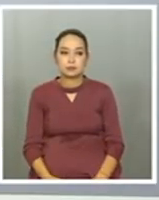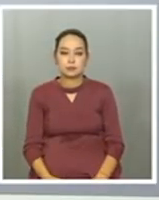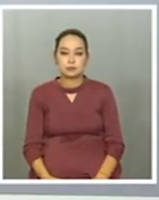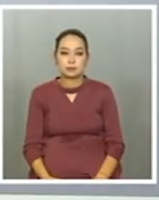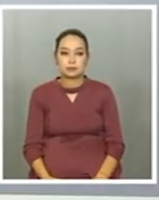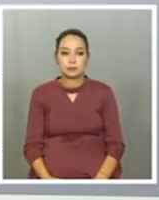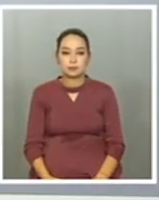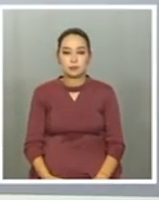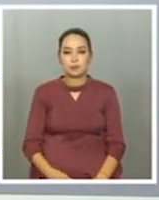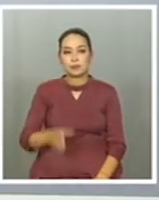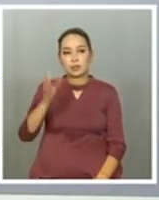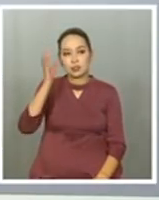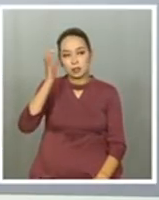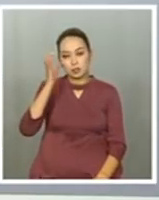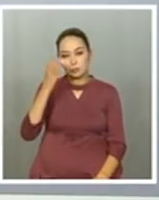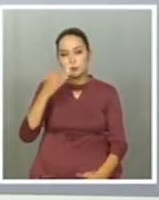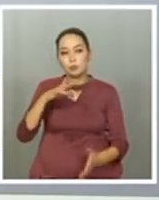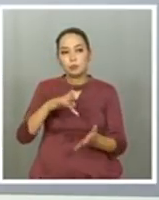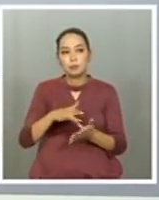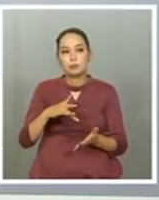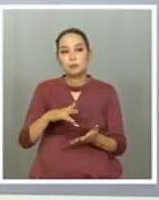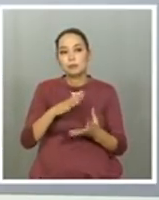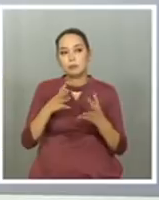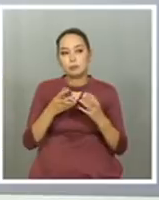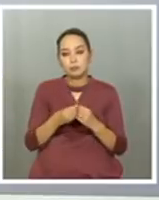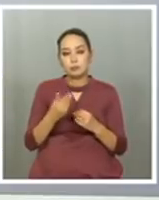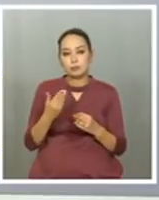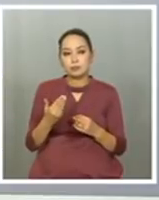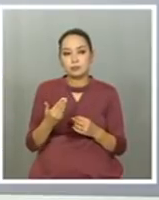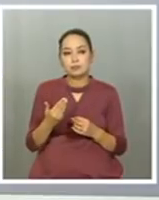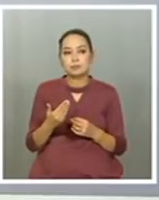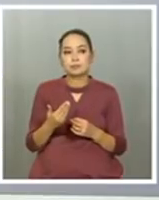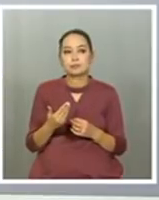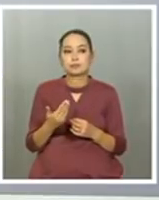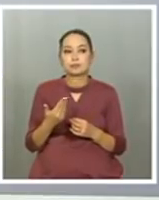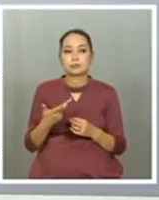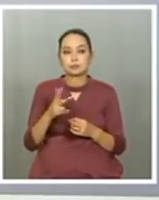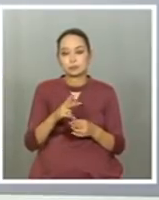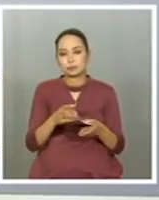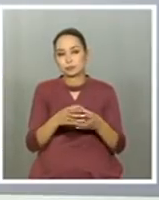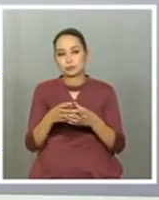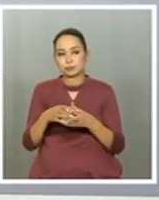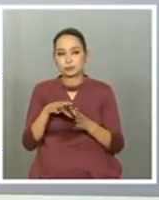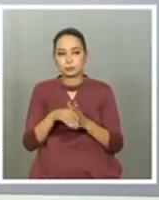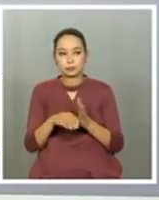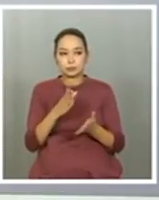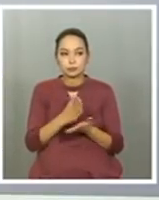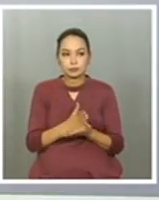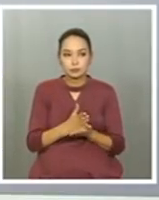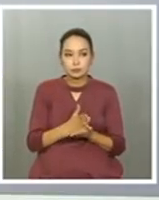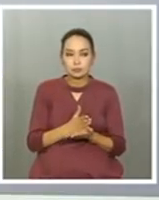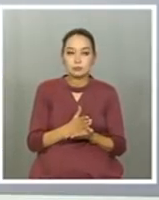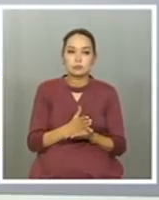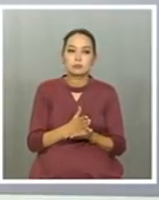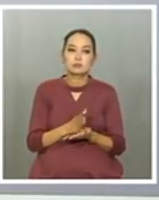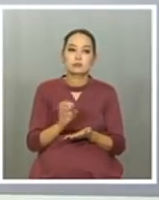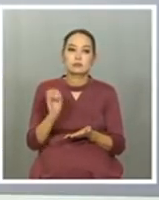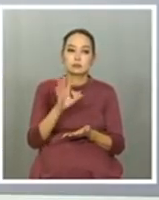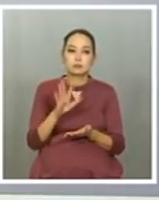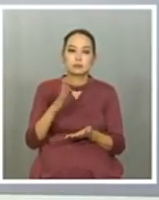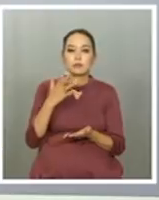Ғаламдық орталық ретінде біз әлемнің негізгі үш аумағын жатқызамыз. Ол Еуропа, Еуропа аумағы, АҚШ